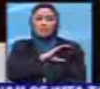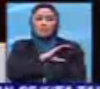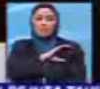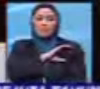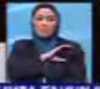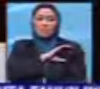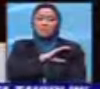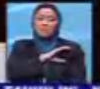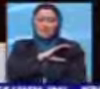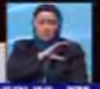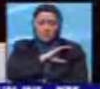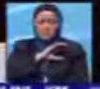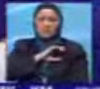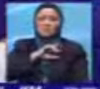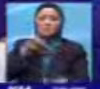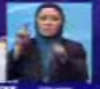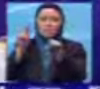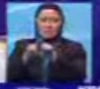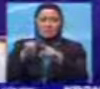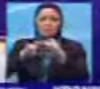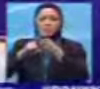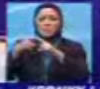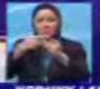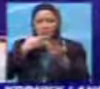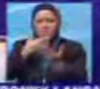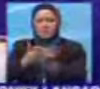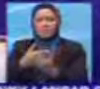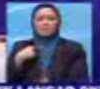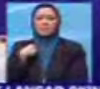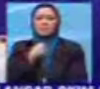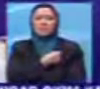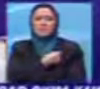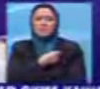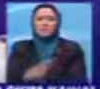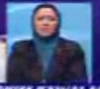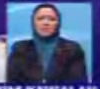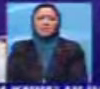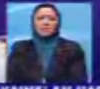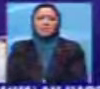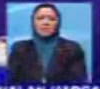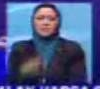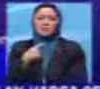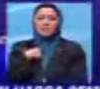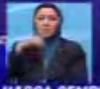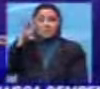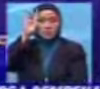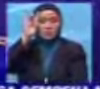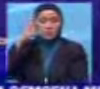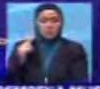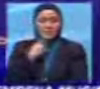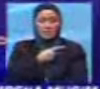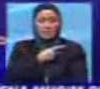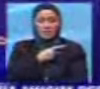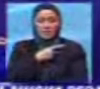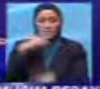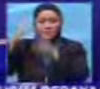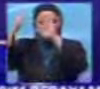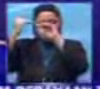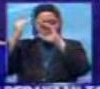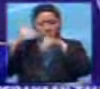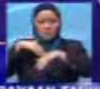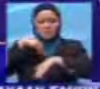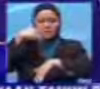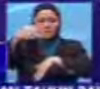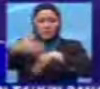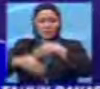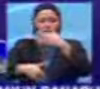sebagai terbaik, sebagai rakan kita. InsyaAllah. Kita harap banjir ini akan reda lah. Tapi kalau ada gelombang